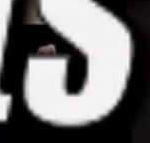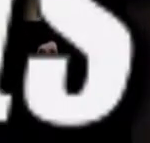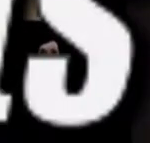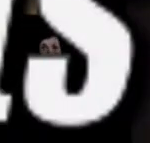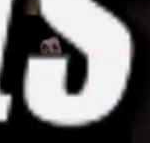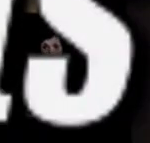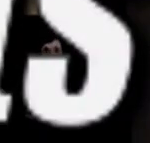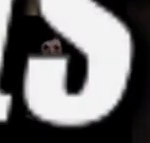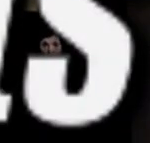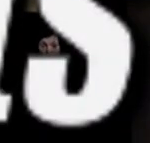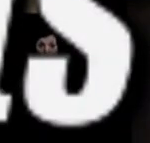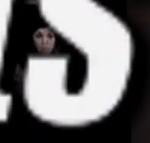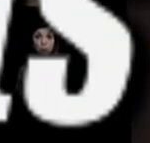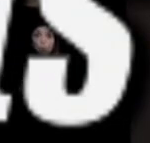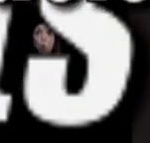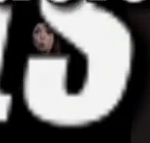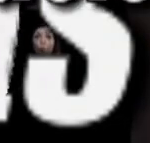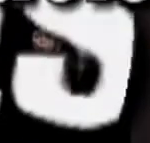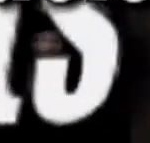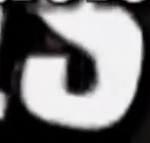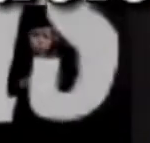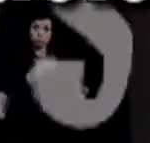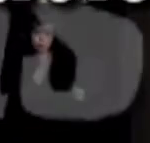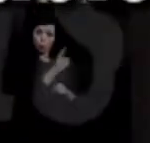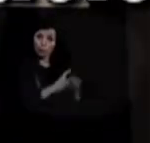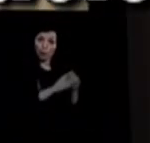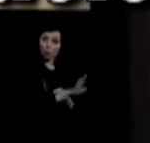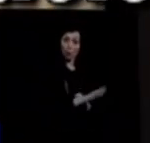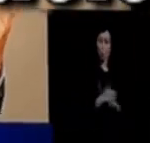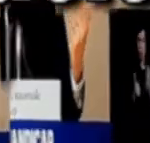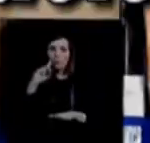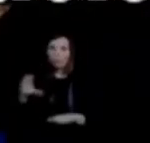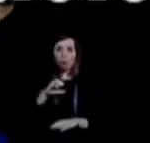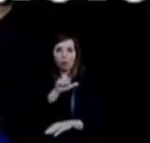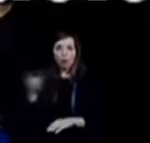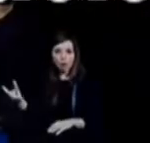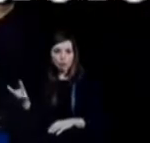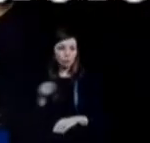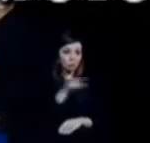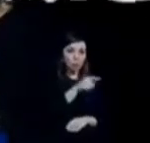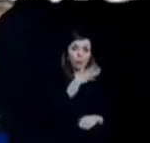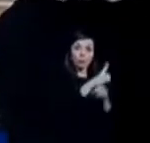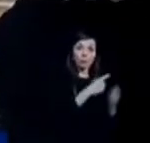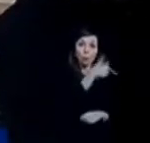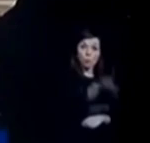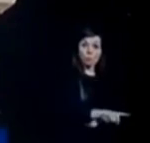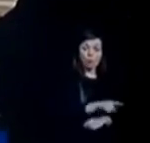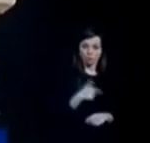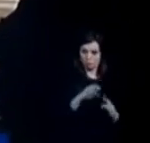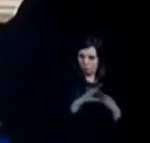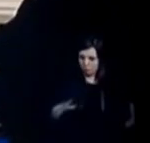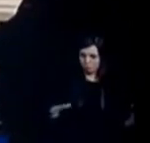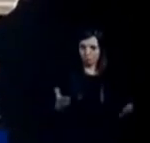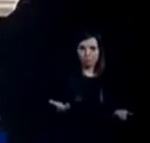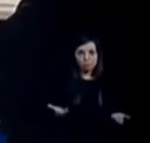vie soient aujourd'hui accordés dans 2% des cas dans un département et 60% des cas dans un autre département. Deux mois dans d'autres. Et donc la garantie déréinstaurée